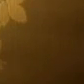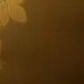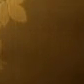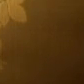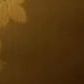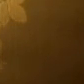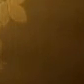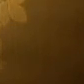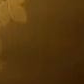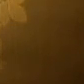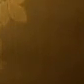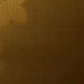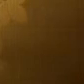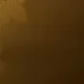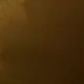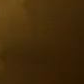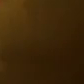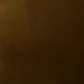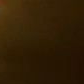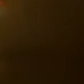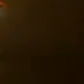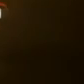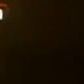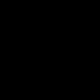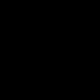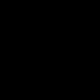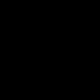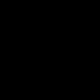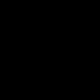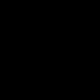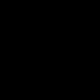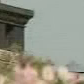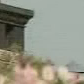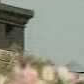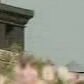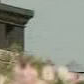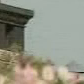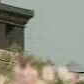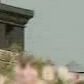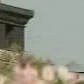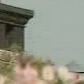าทเพื่อประโยชน์สุขของประชาชนโครงการจำขึ้นใจสำนักงานกพ.